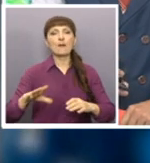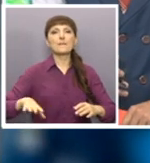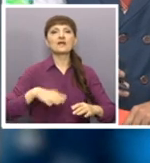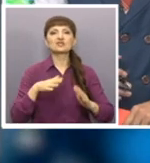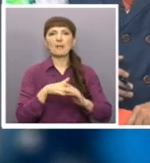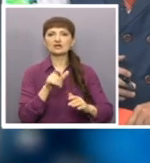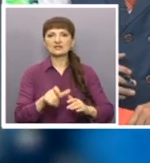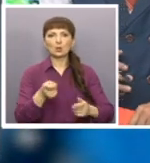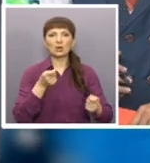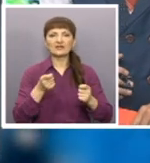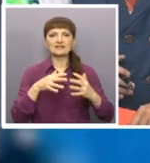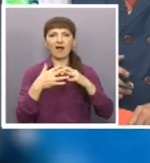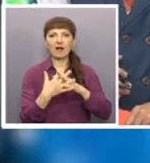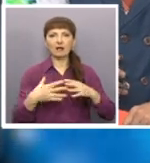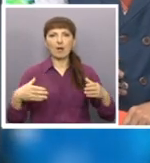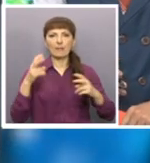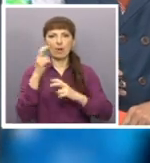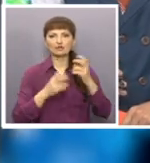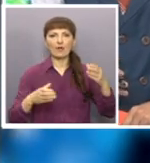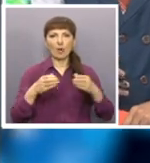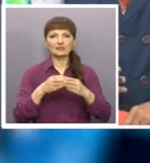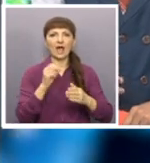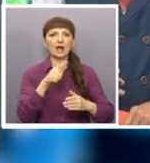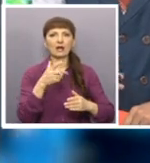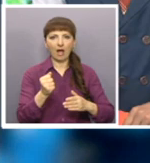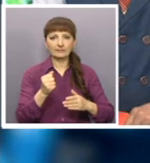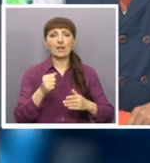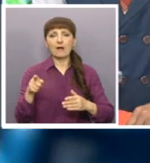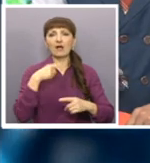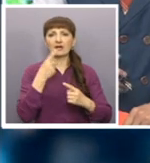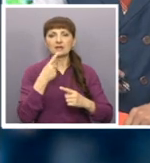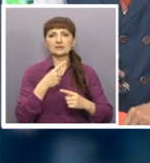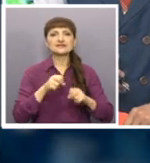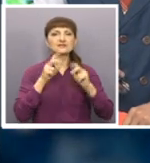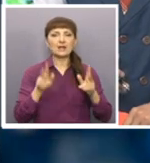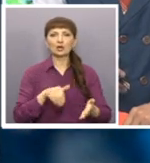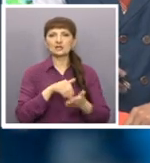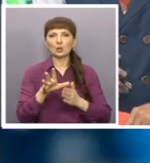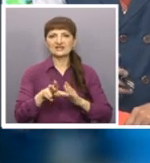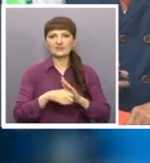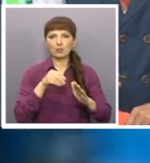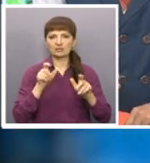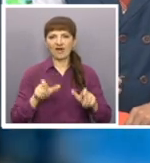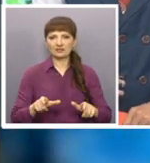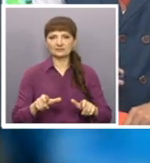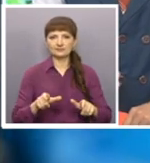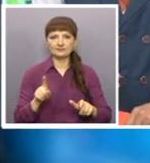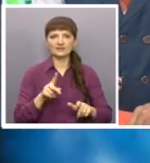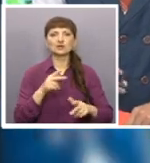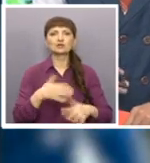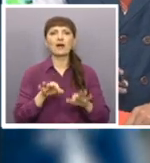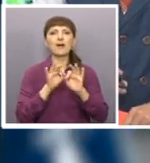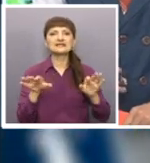экс-мажилисмен, а ныне руководитель агропромышленного холдинга «Байсерке Агро», сообщил, что специально отказался от депутатского кресла для того, чтобы